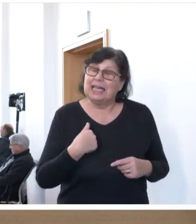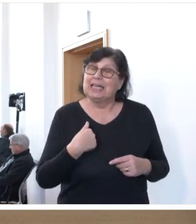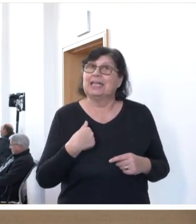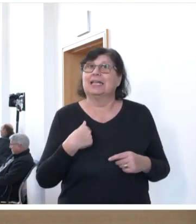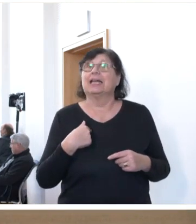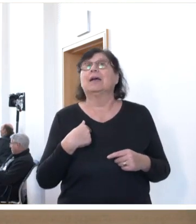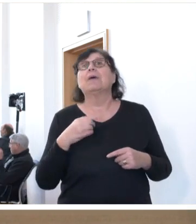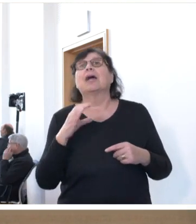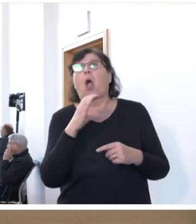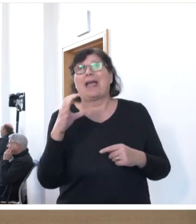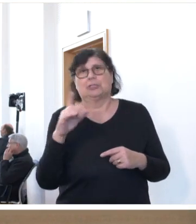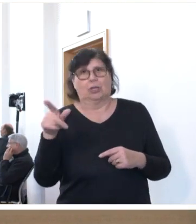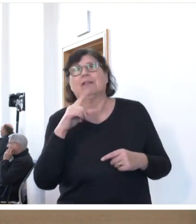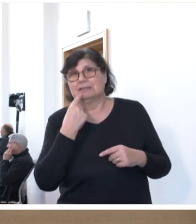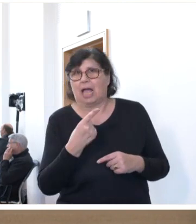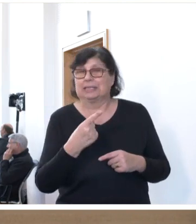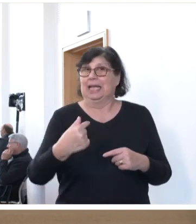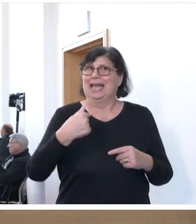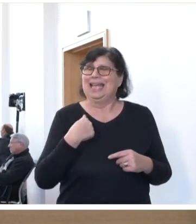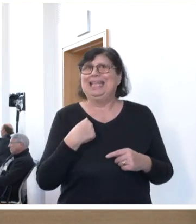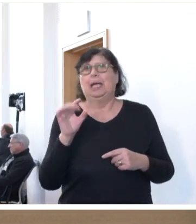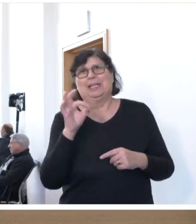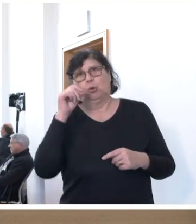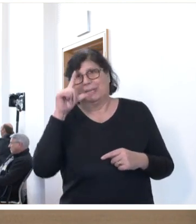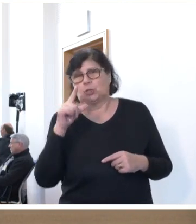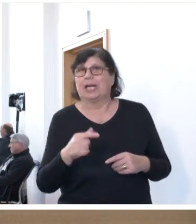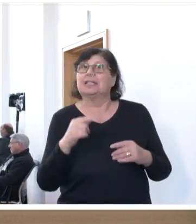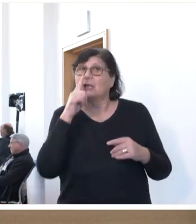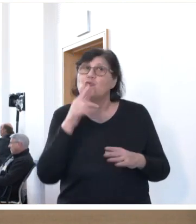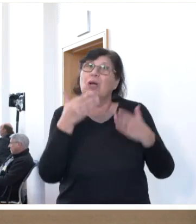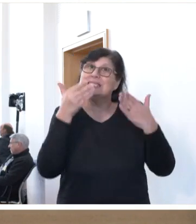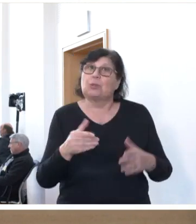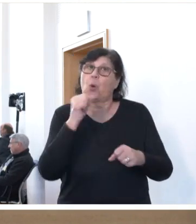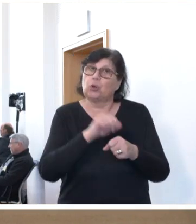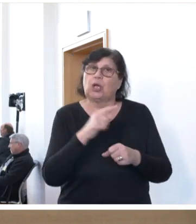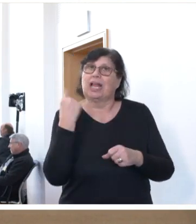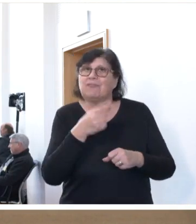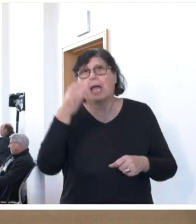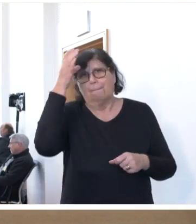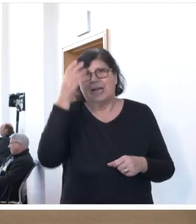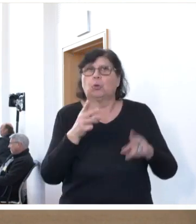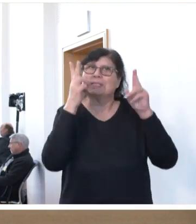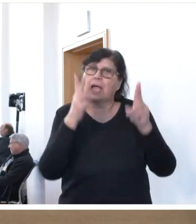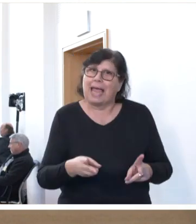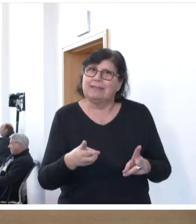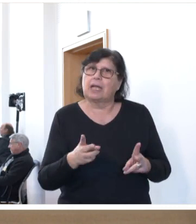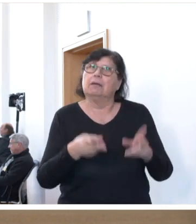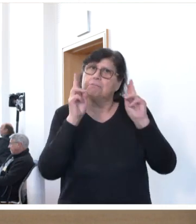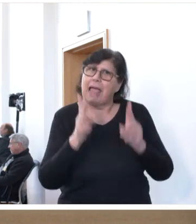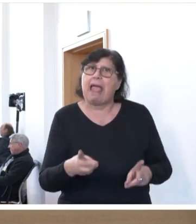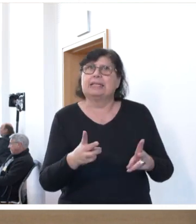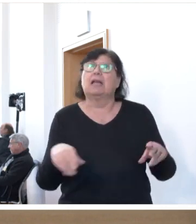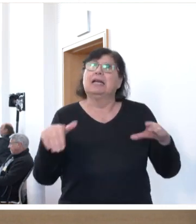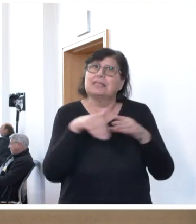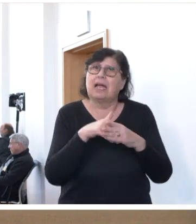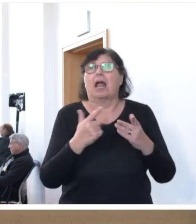Ulrich Commerson hat gesagt, ich bin überzeugt, nur so können wir Bildungsgerechtigkeit und echte Teilhabe für jedes